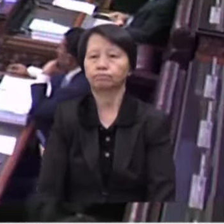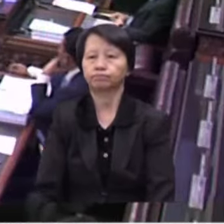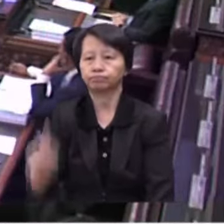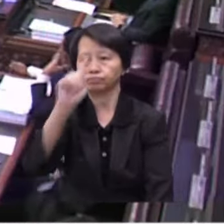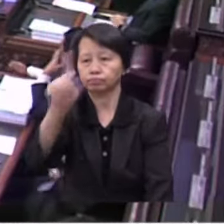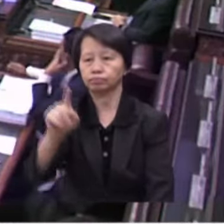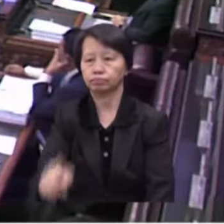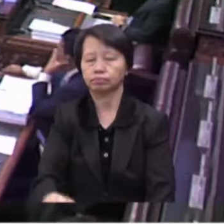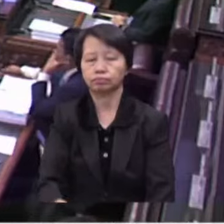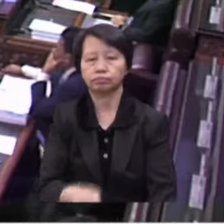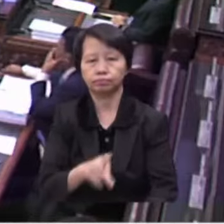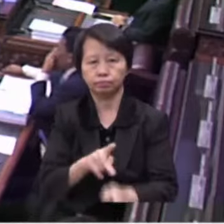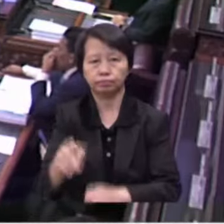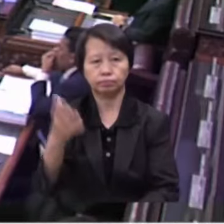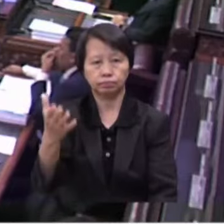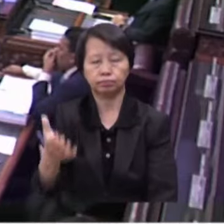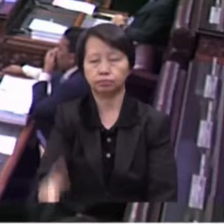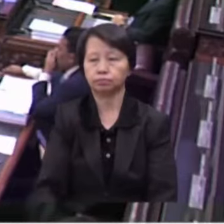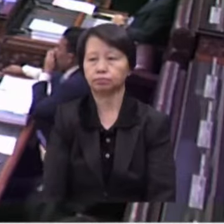Prof